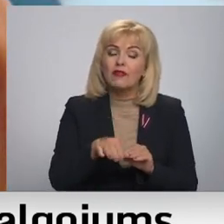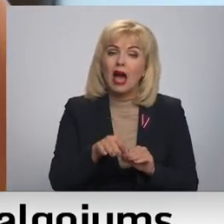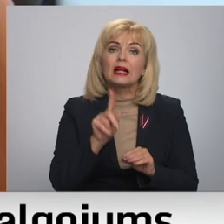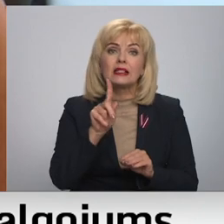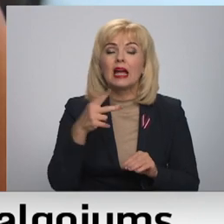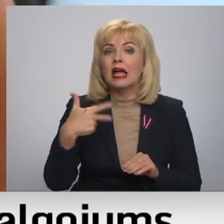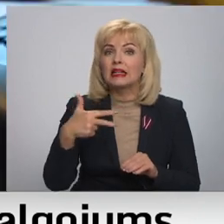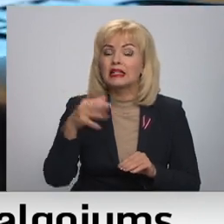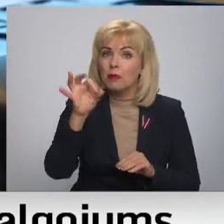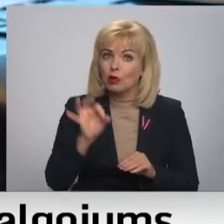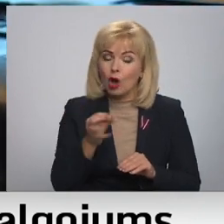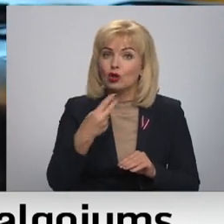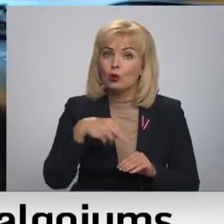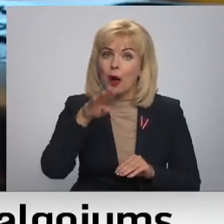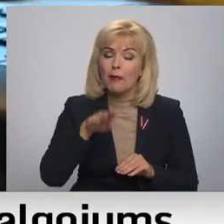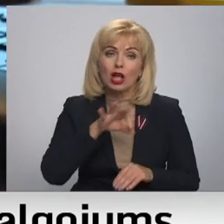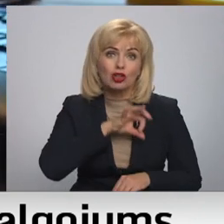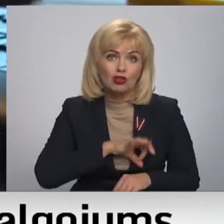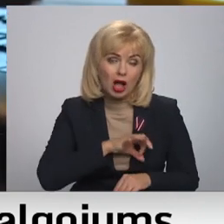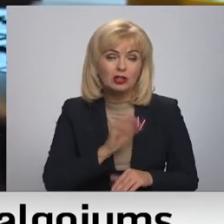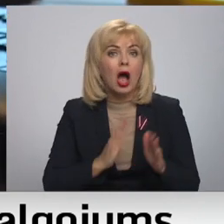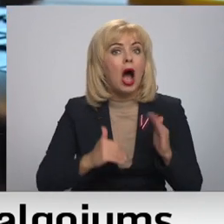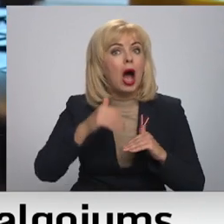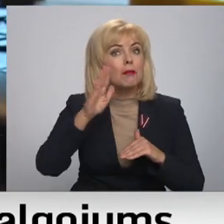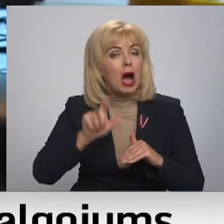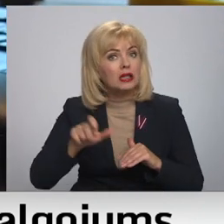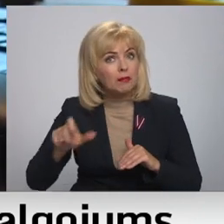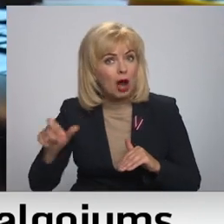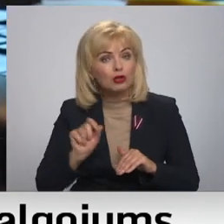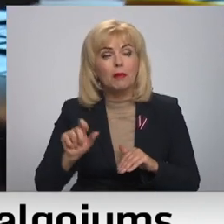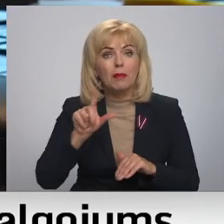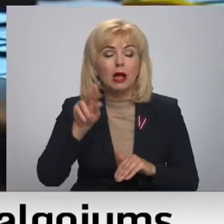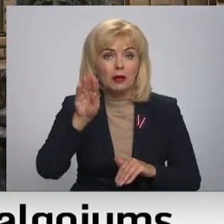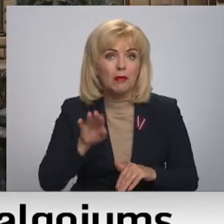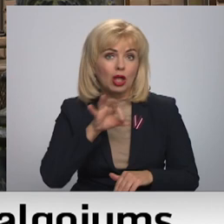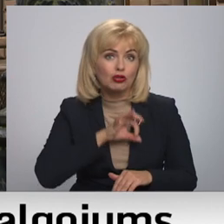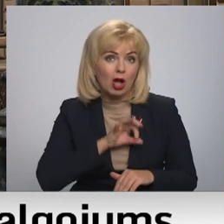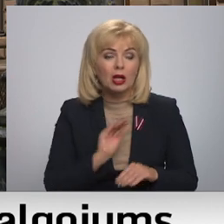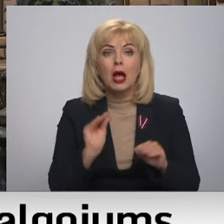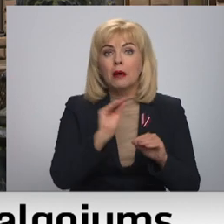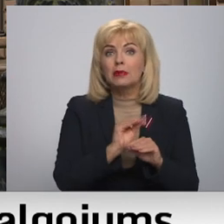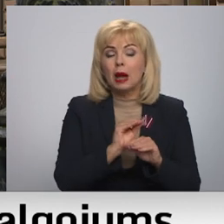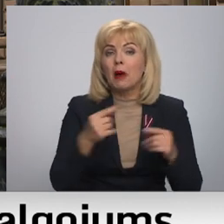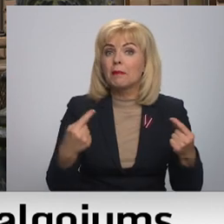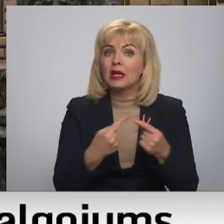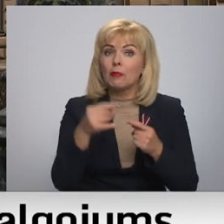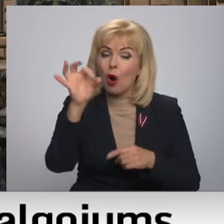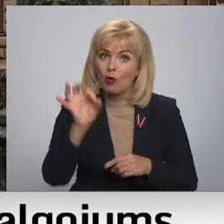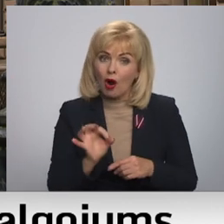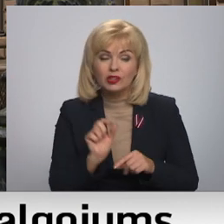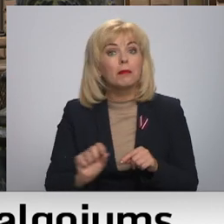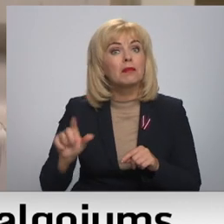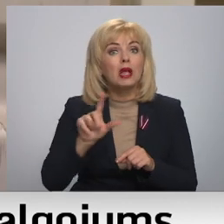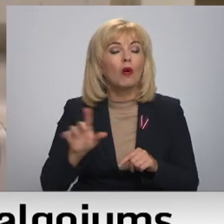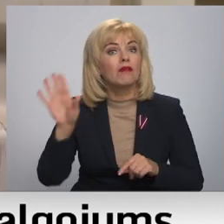no mēneša algas. Virknei augstāko amatpersonu palielinās mēneša algai piemērojamo koeficientu. Tā rezultātā pieaugs